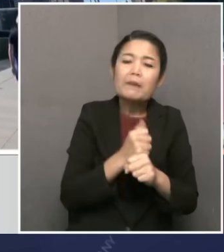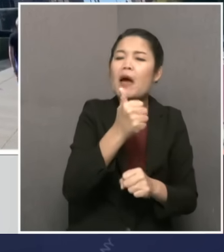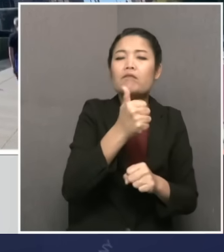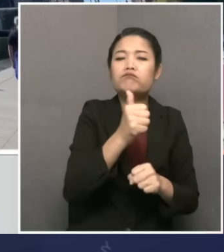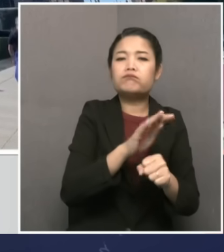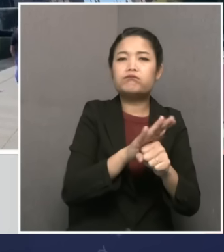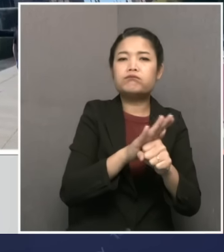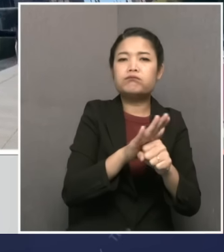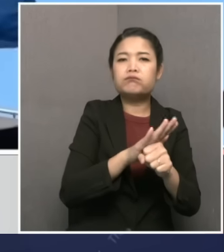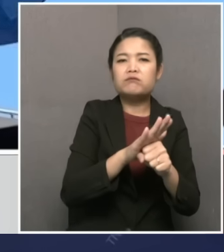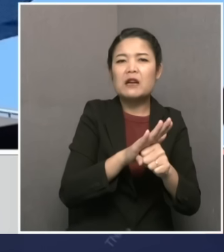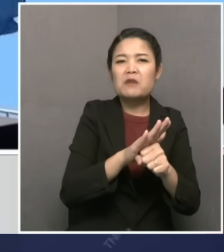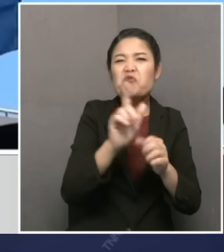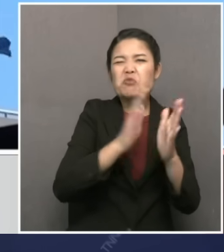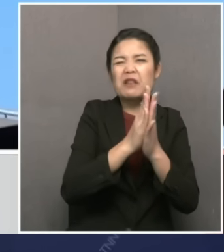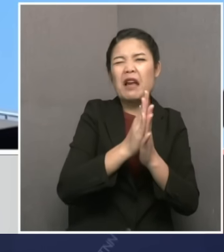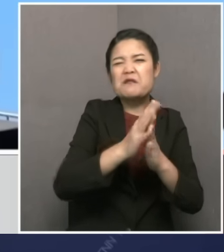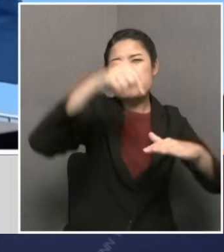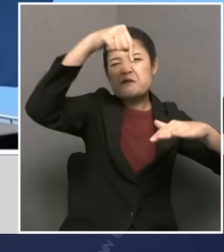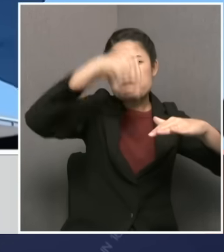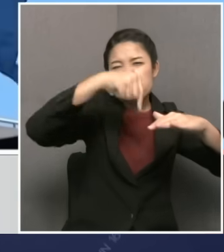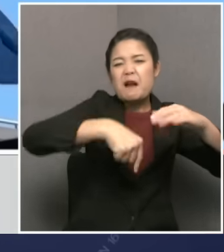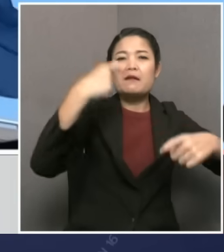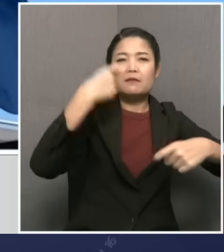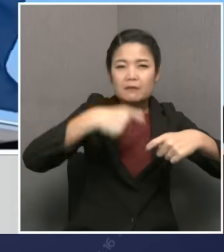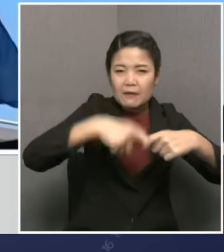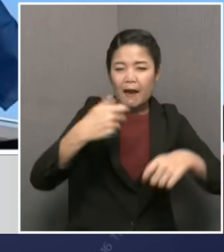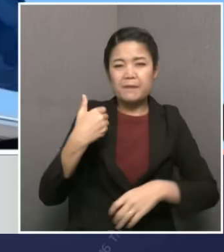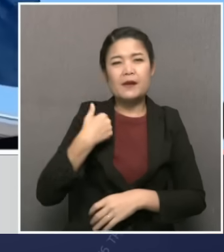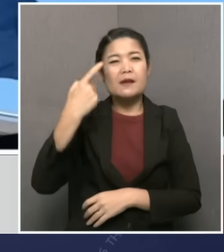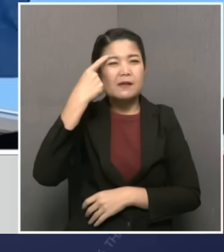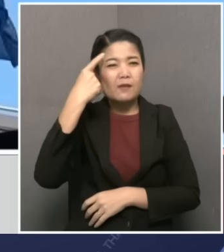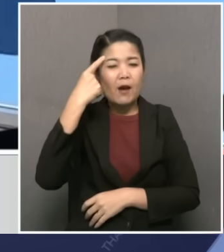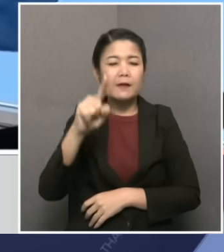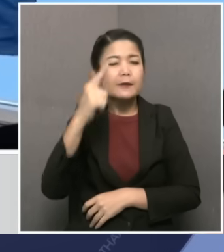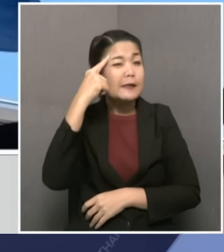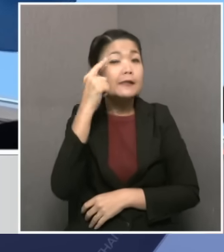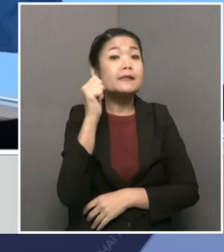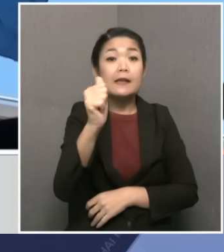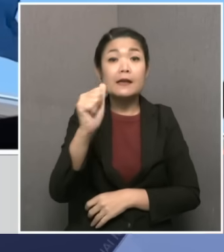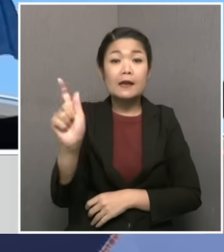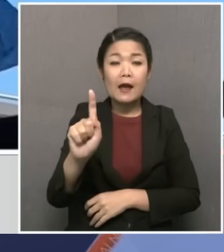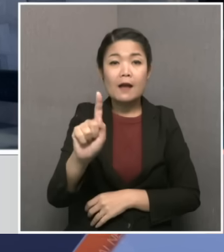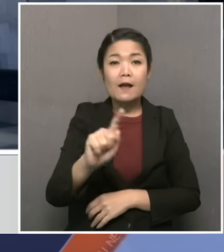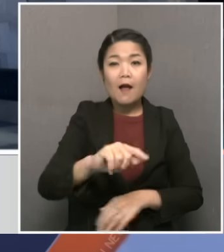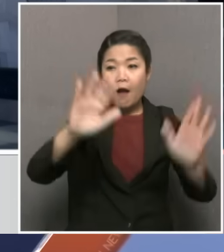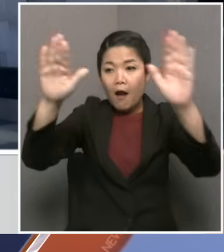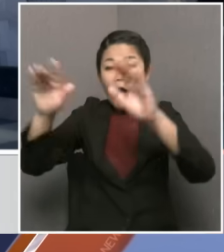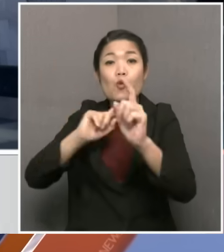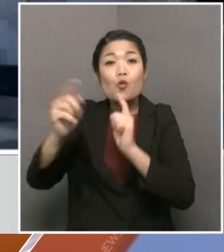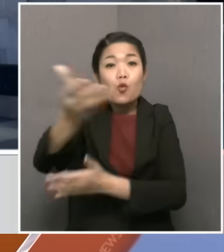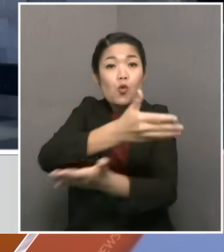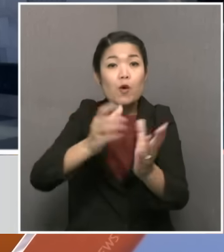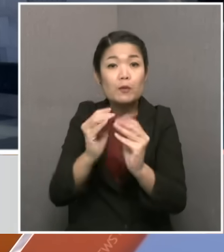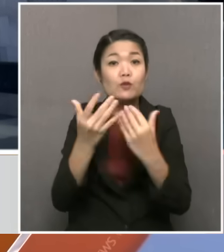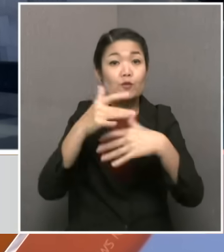ครับเพราะฉะนั้นมันยากเพราะฉะนั้นผมก็คิดว่าอย่างน้อยที่สุดเนี่ยก็มองในแง่ดีคิดที่ว่ามาคุยกันแล้วการประชุมโลกร้อนครั้งหน้าอย่